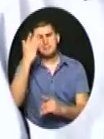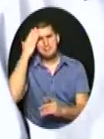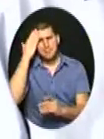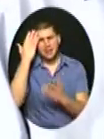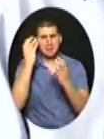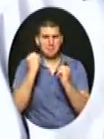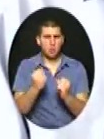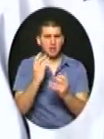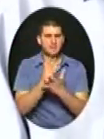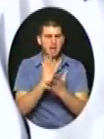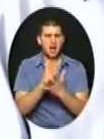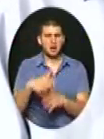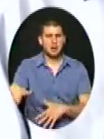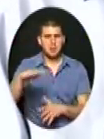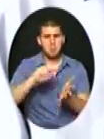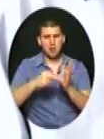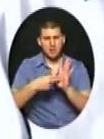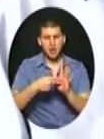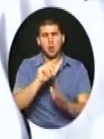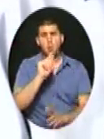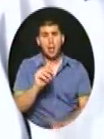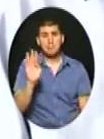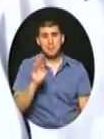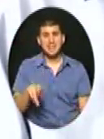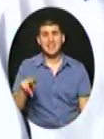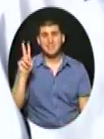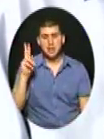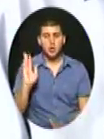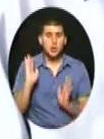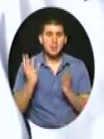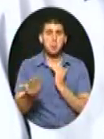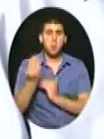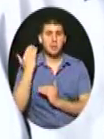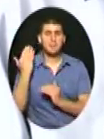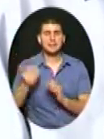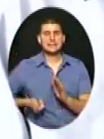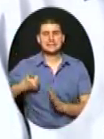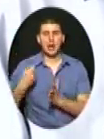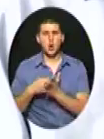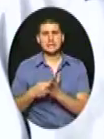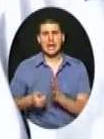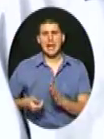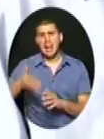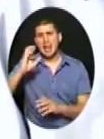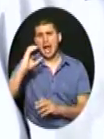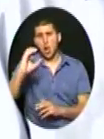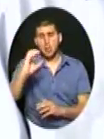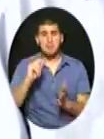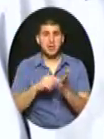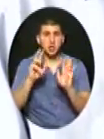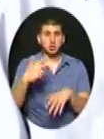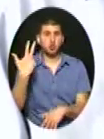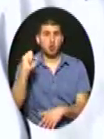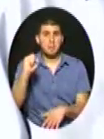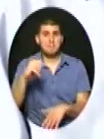או שניים במערכת הפוליטית יכול לה שנתניהו הבטיח מוקדם מדי את תיק האוצר למשה כחלון בינתן שיש לו